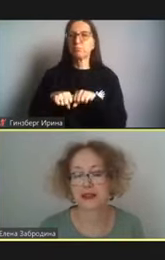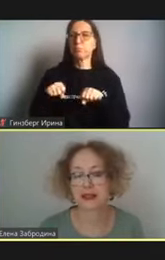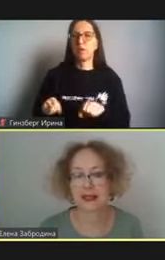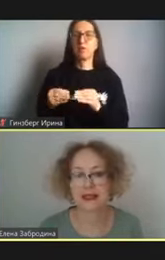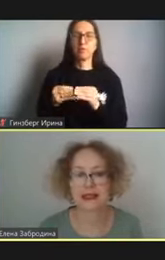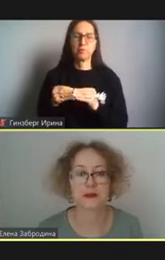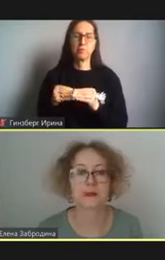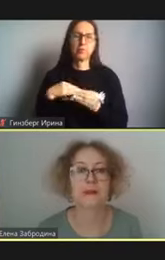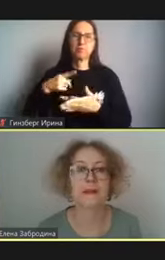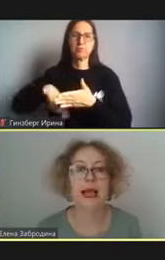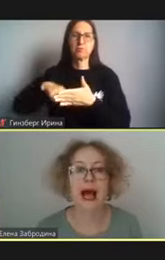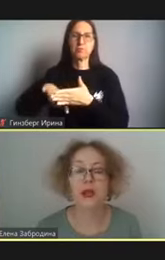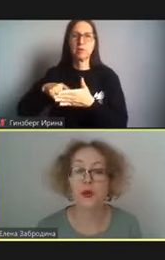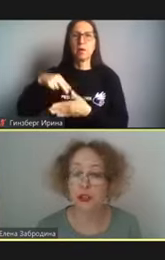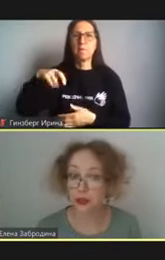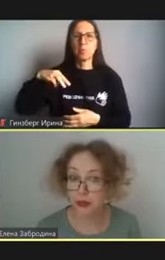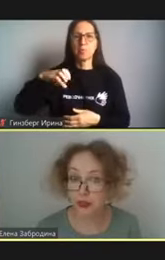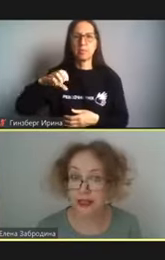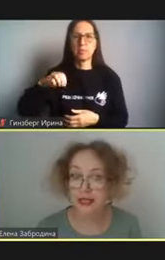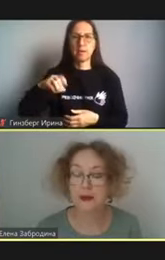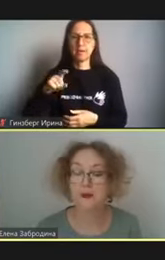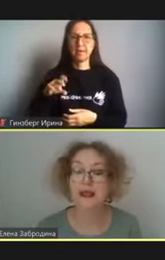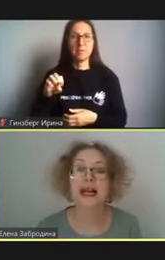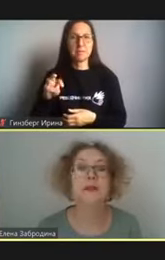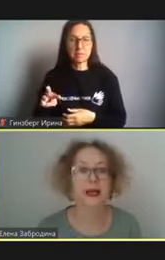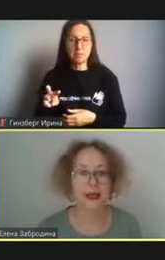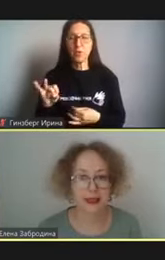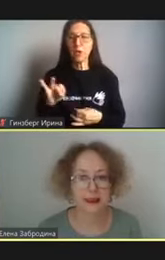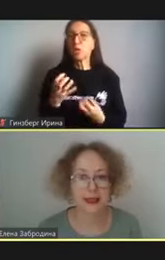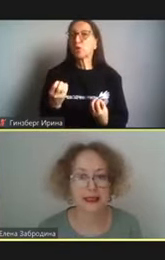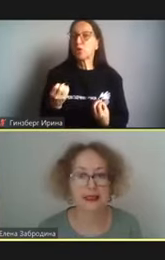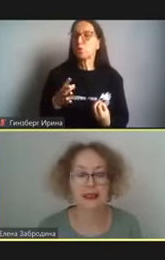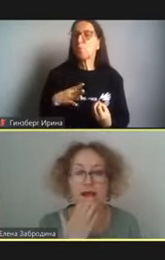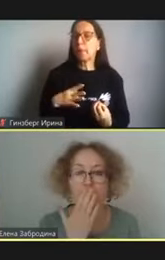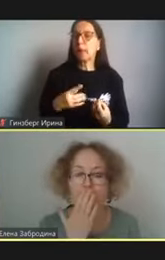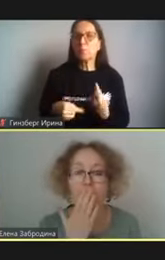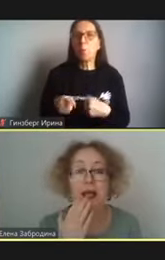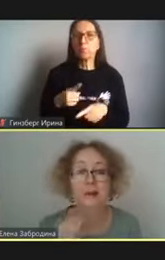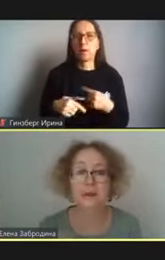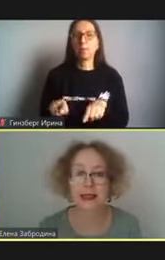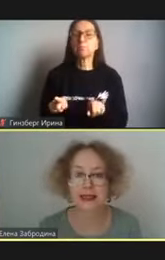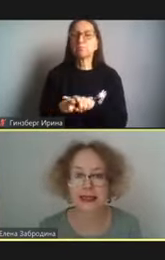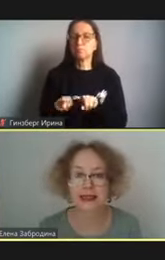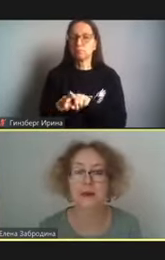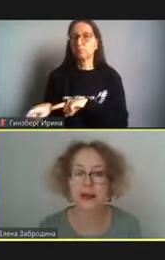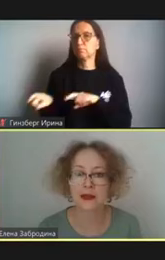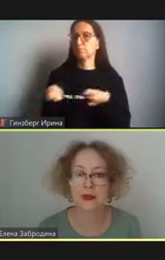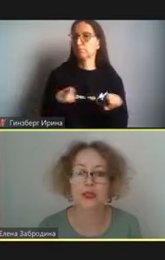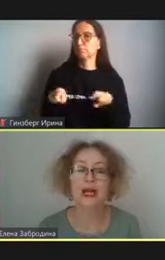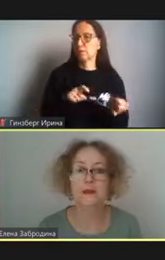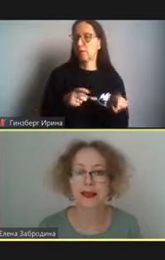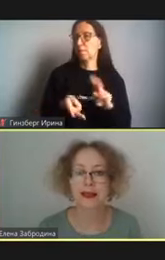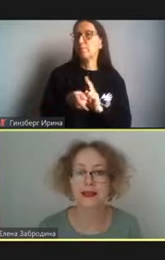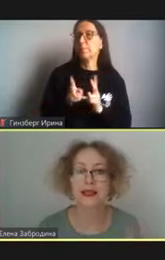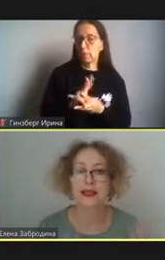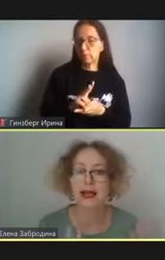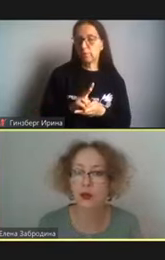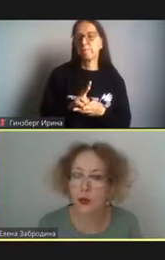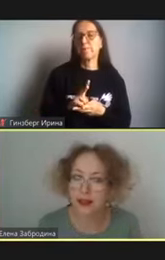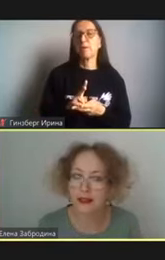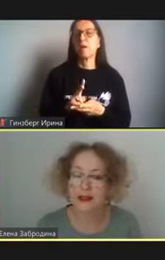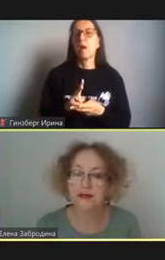исповедовать протестантизм. Ну и с другой стороны, был обратный процесс. Был процесс, наоборот,